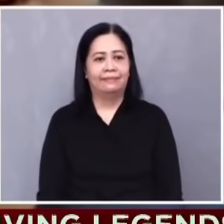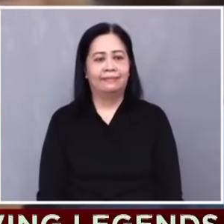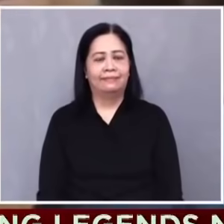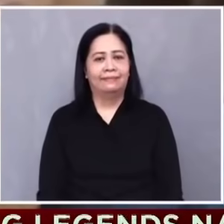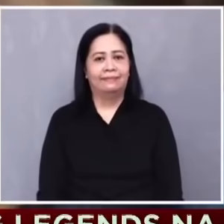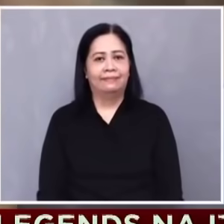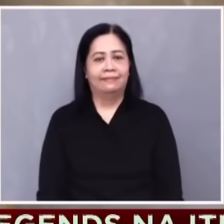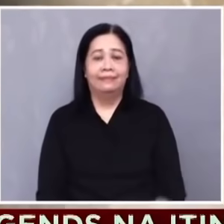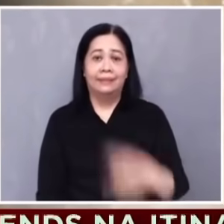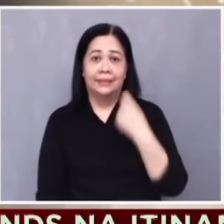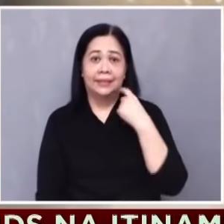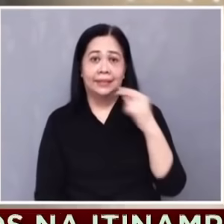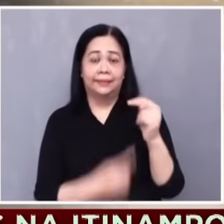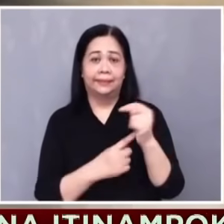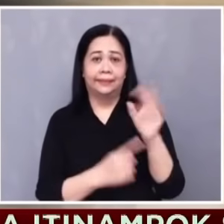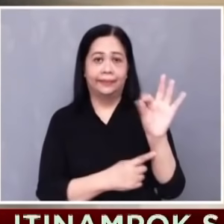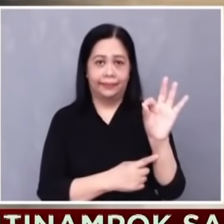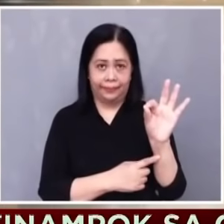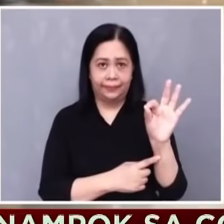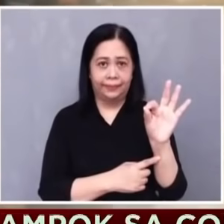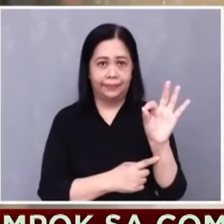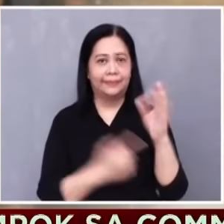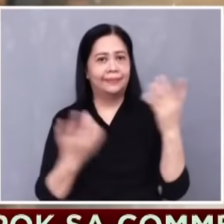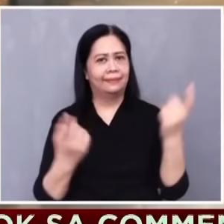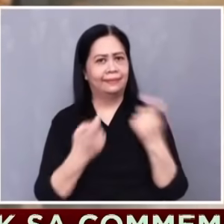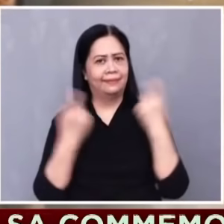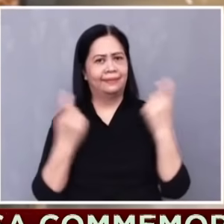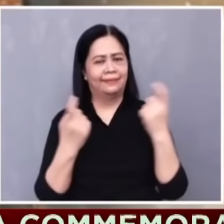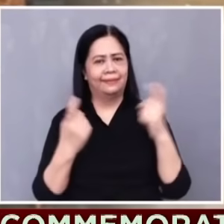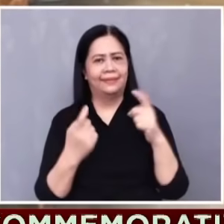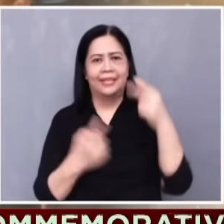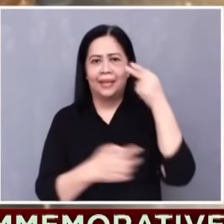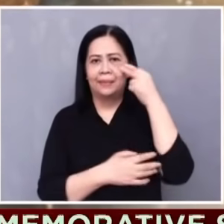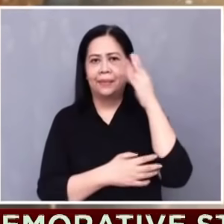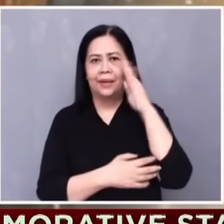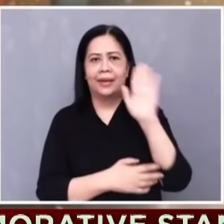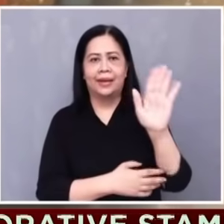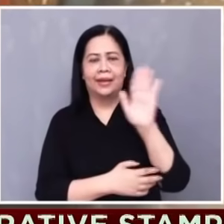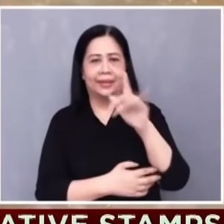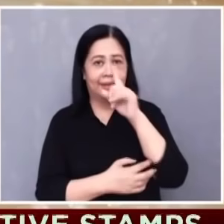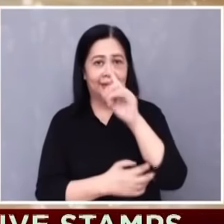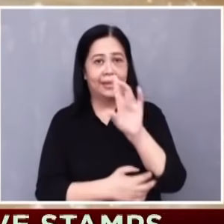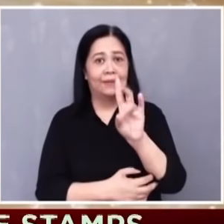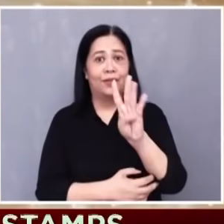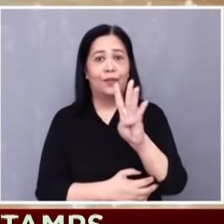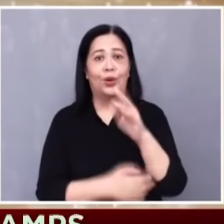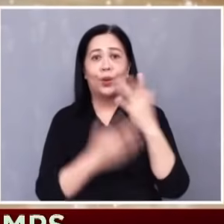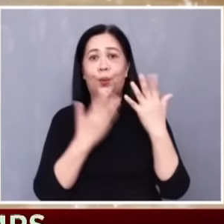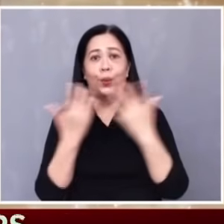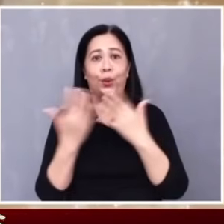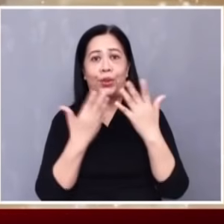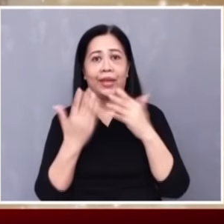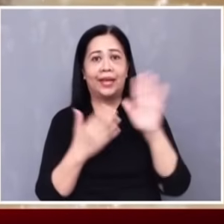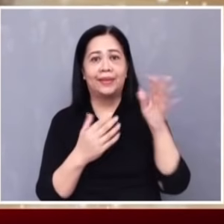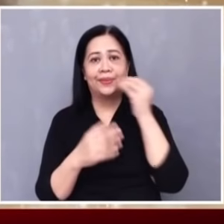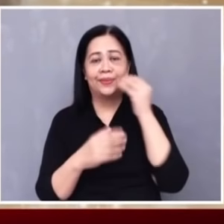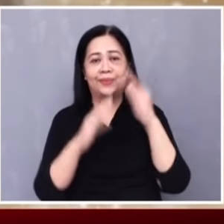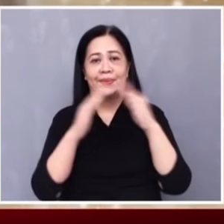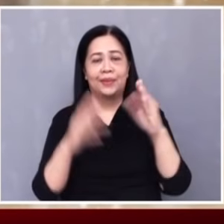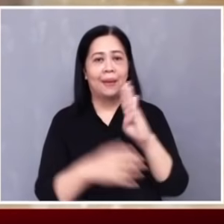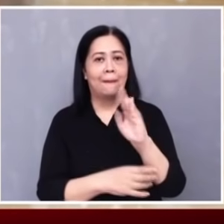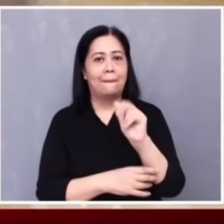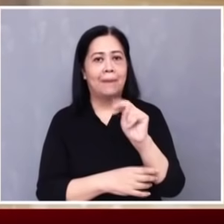Nitong Nobyembre 9 lang, ipinagdiwang pa ni Heber Bartolome ang kanyang 74 na kaarawan sa kanyang tahanan sa Banlat, Quezon